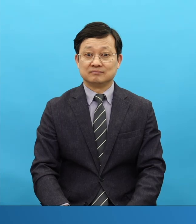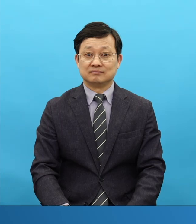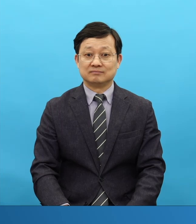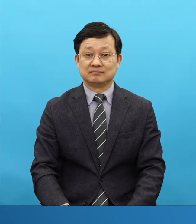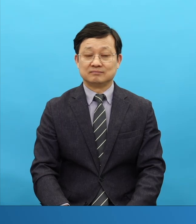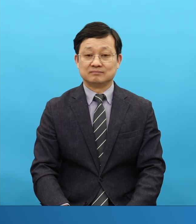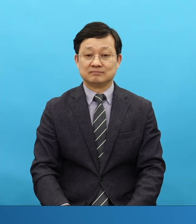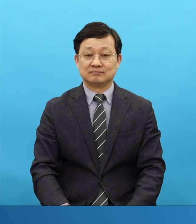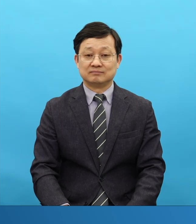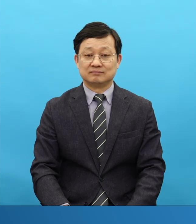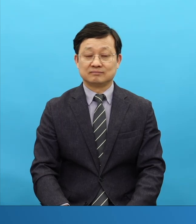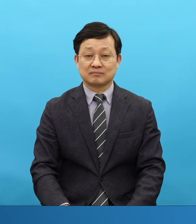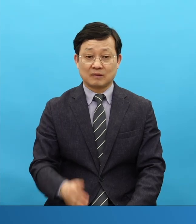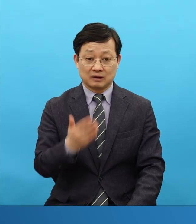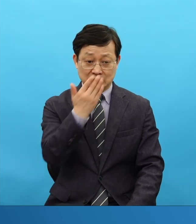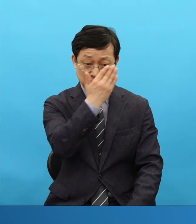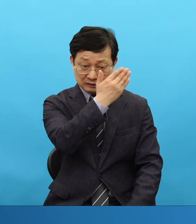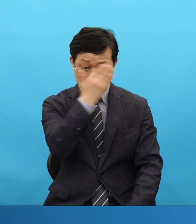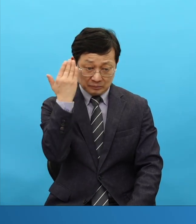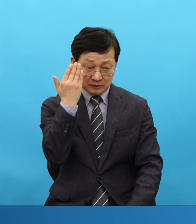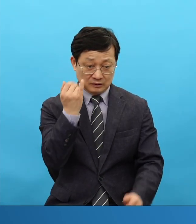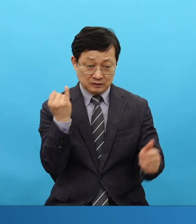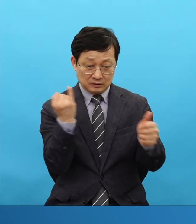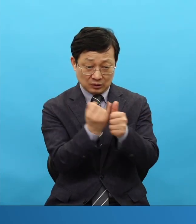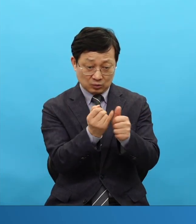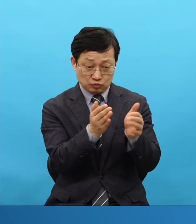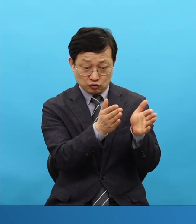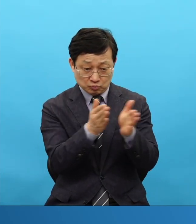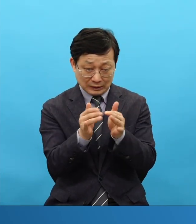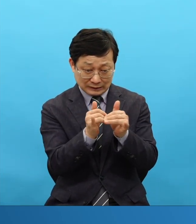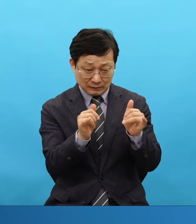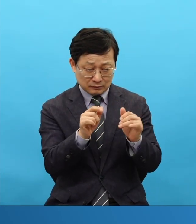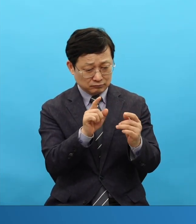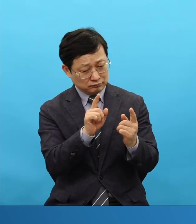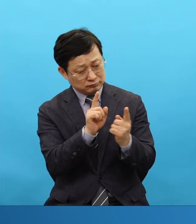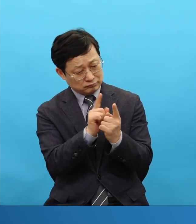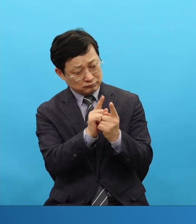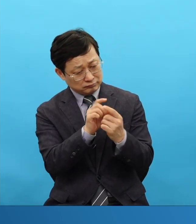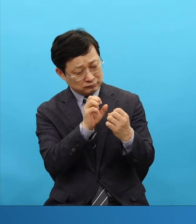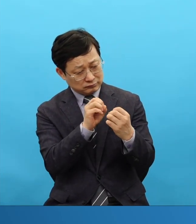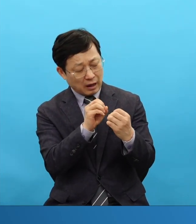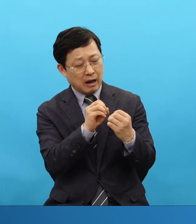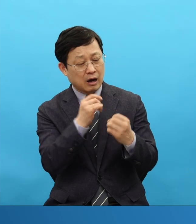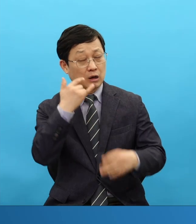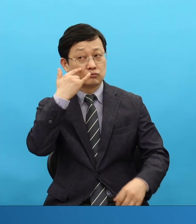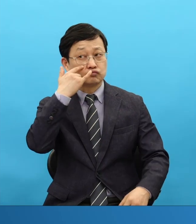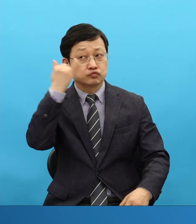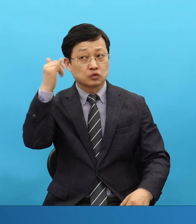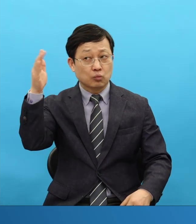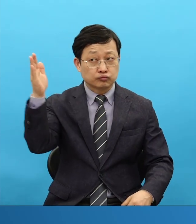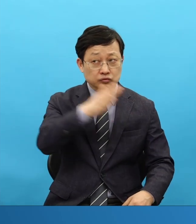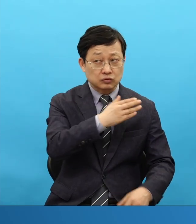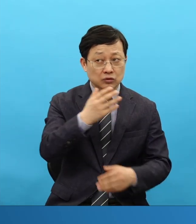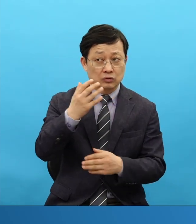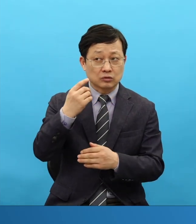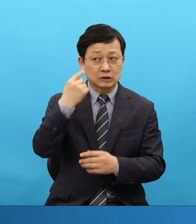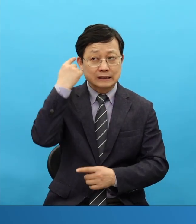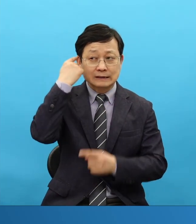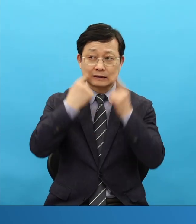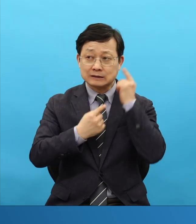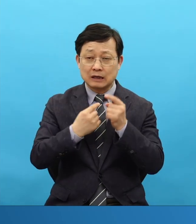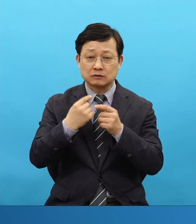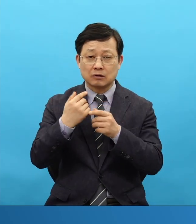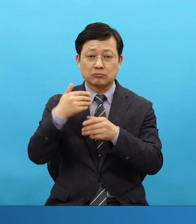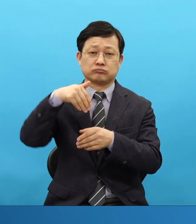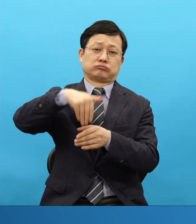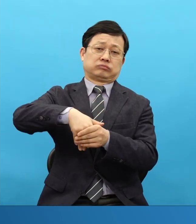부모님에게로부터 받은 상처들이 있더라고요. And when you look at the young people, especially the newlyweds, they have scars from their parents, 그리고 신앙생활에